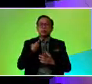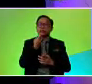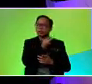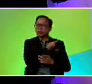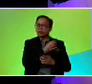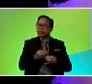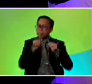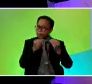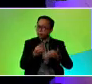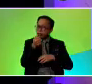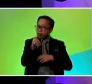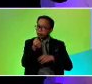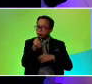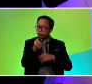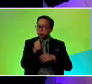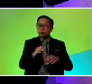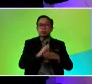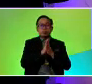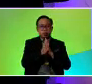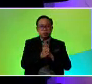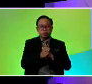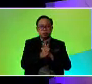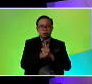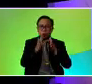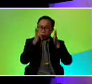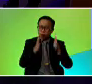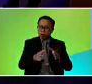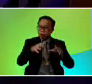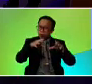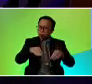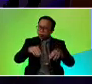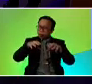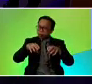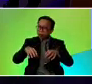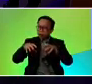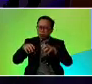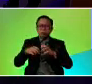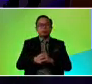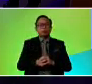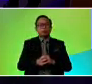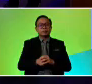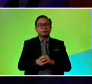untuk menjadi tukang urut Iya